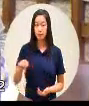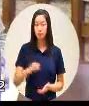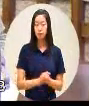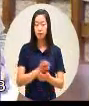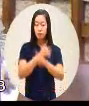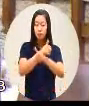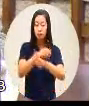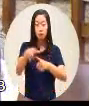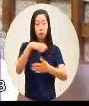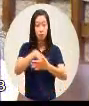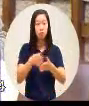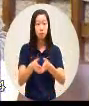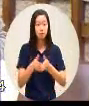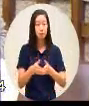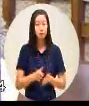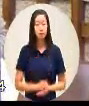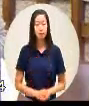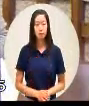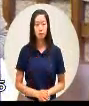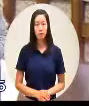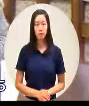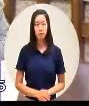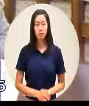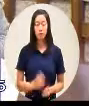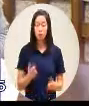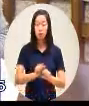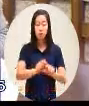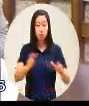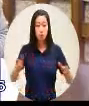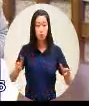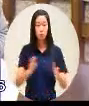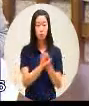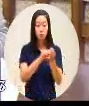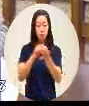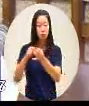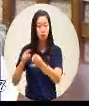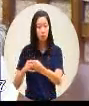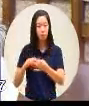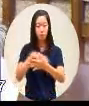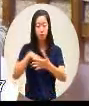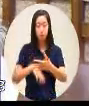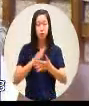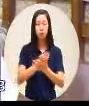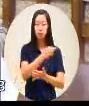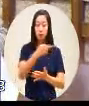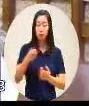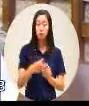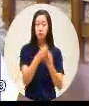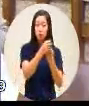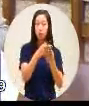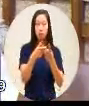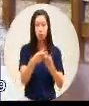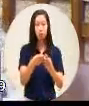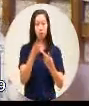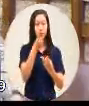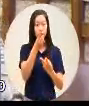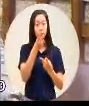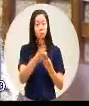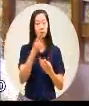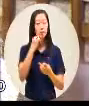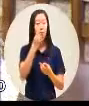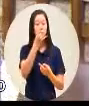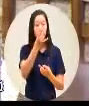分，齁、哦，多元的其中英检之外，他还可以用母语，齁、